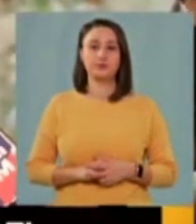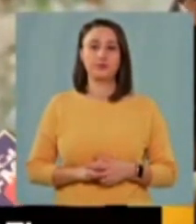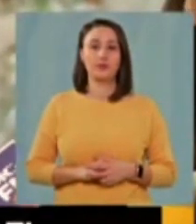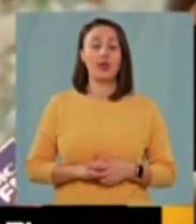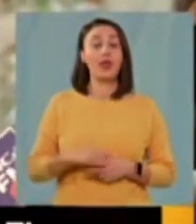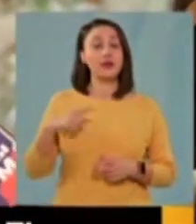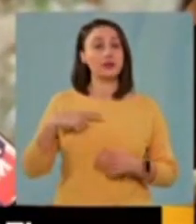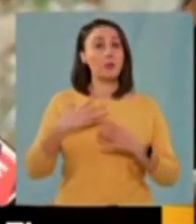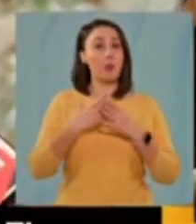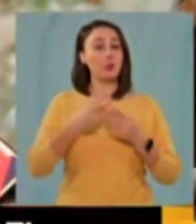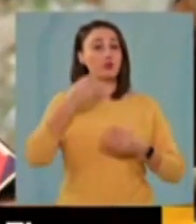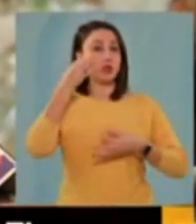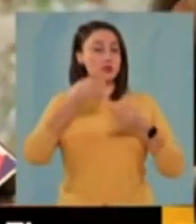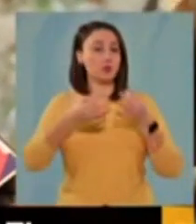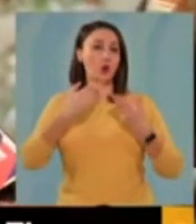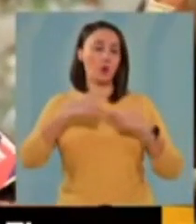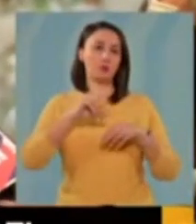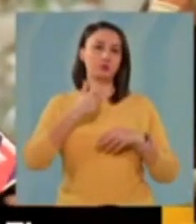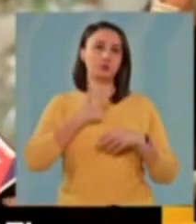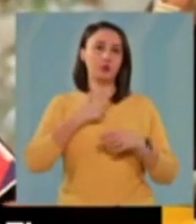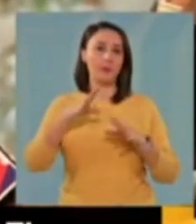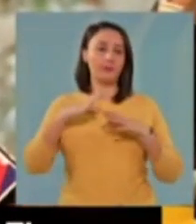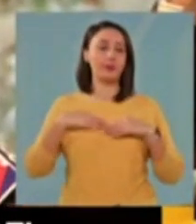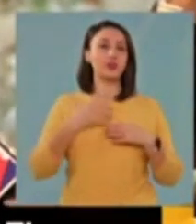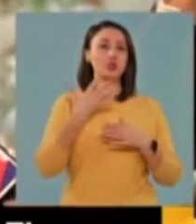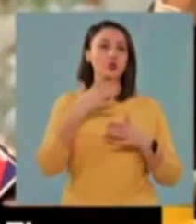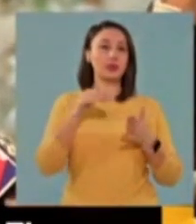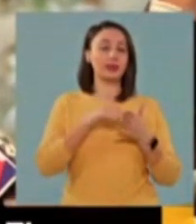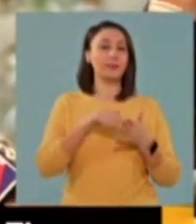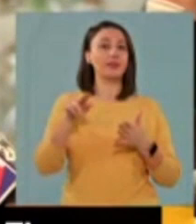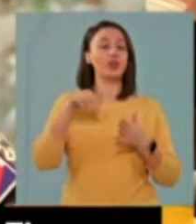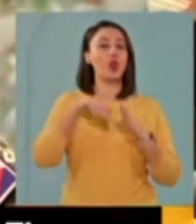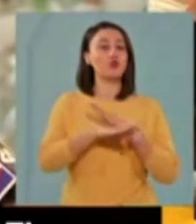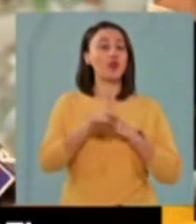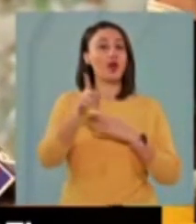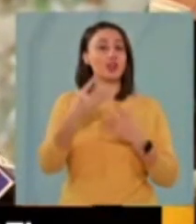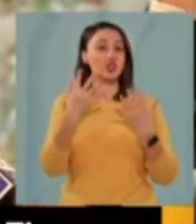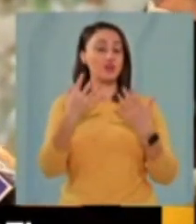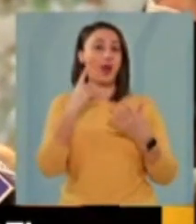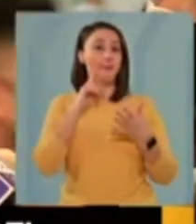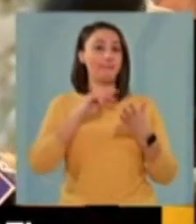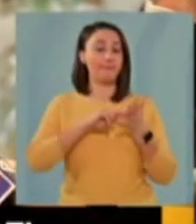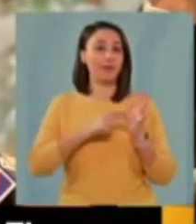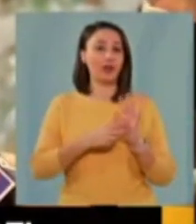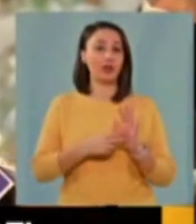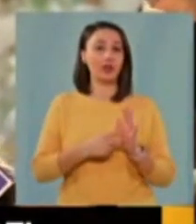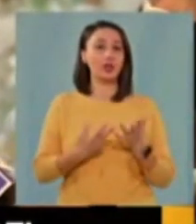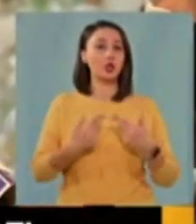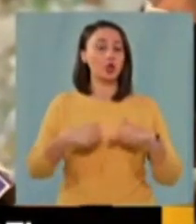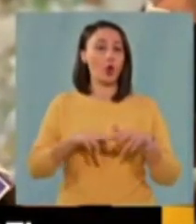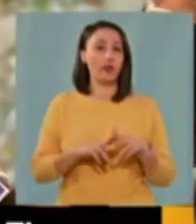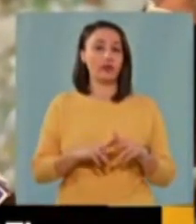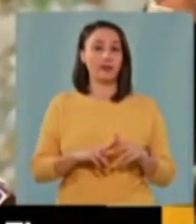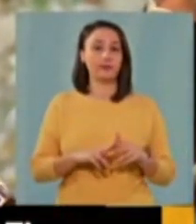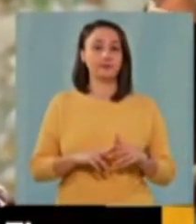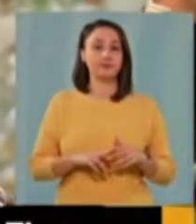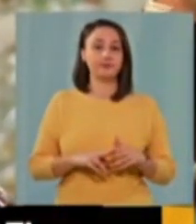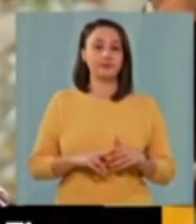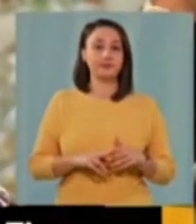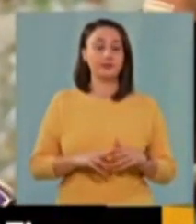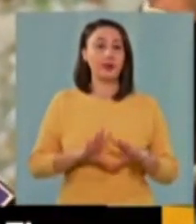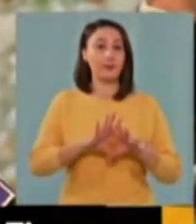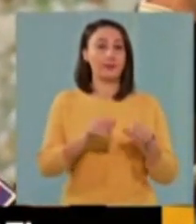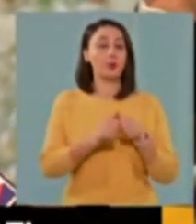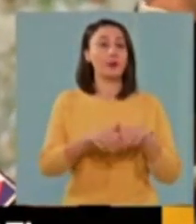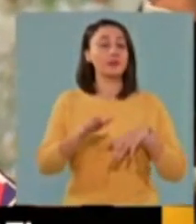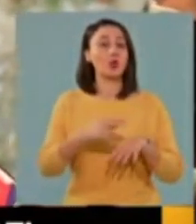Există mai multe estimări. Noi am putea să primim peste 500.000 de refugiați. Aceasta este cifra la care ne-am pregătit noi împreună cu